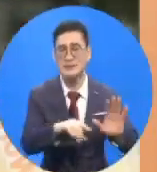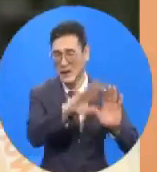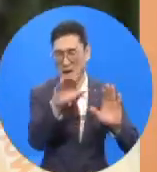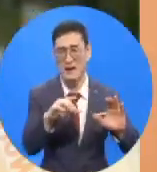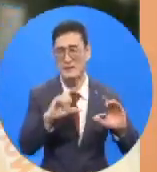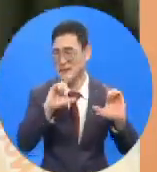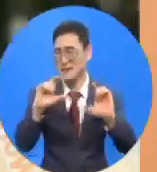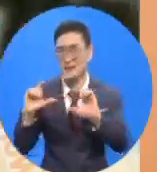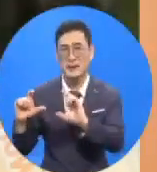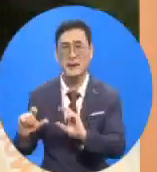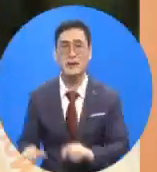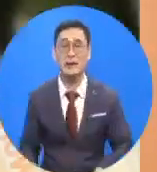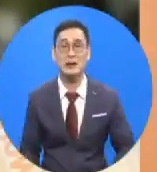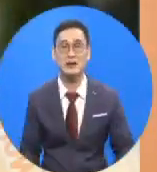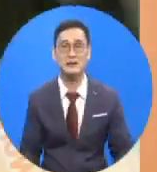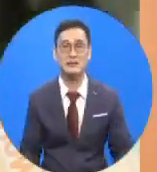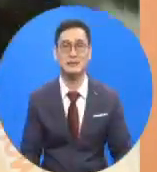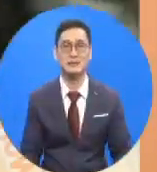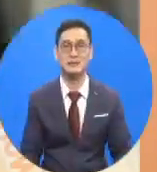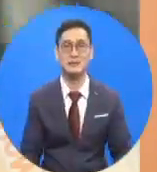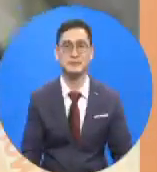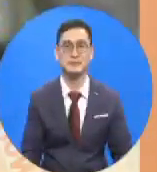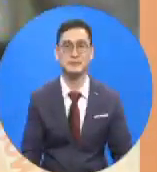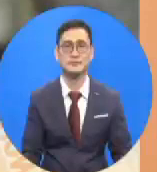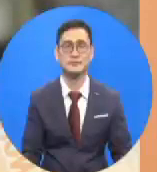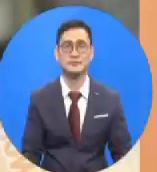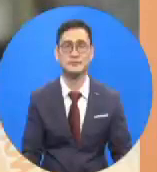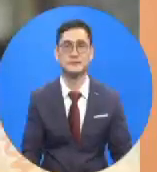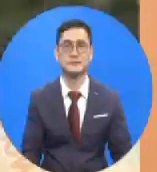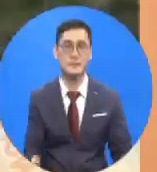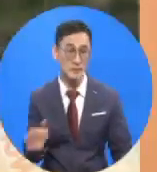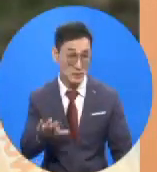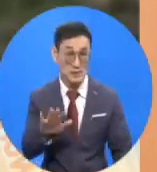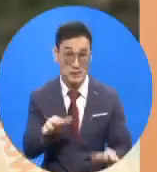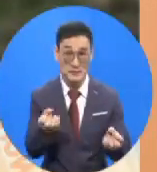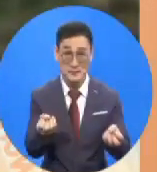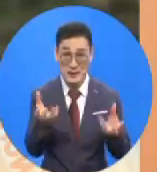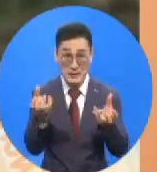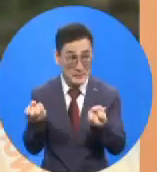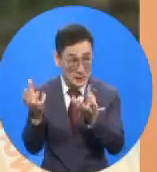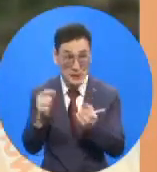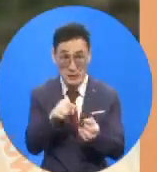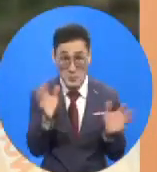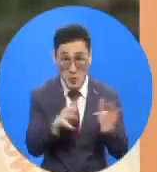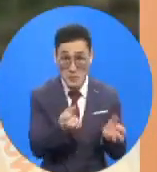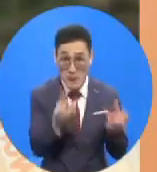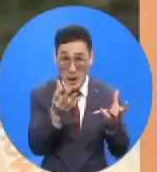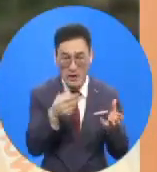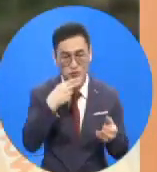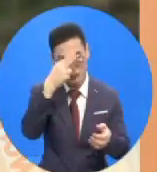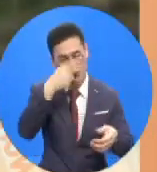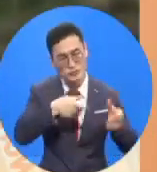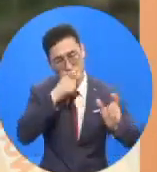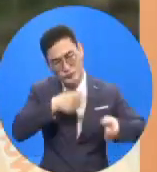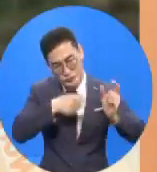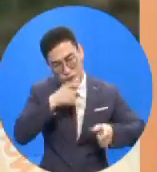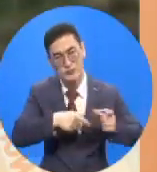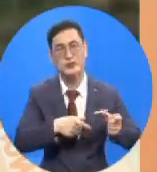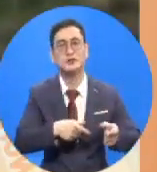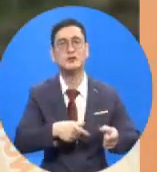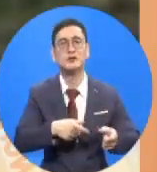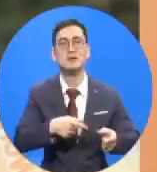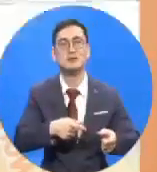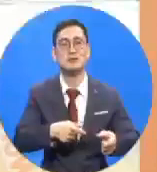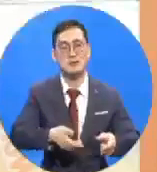이렇게 위축시키고 있는 상황에서 파티 되었다 파키 하면 뭐가 떠오르세요 솔 술마시지 않았겠습니까 또